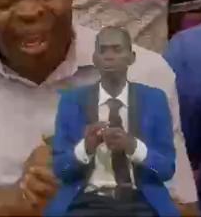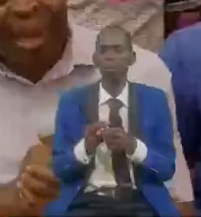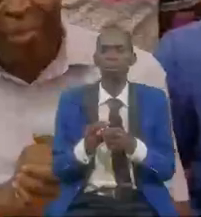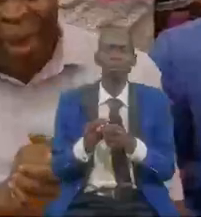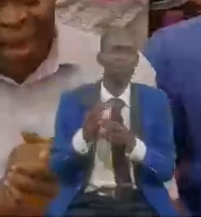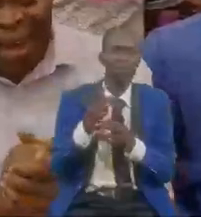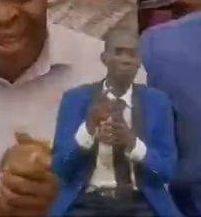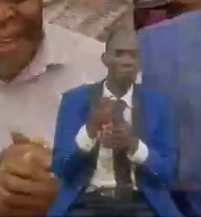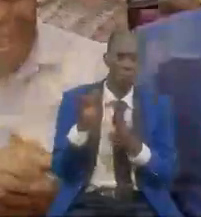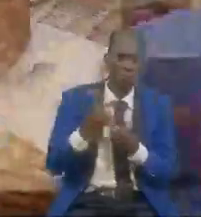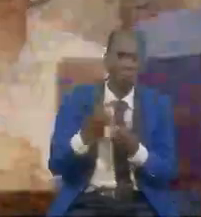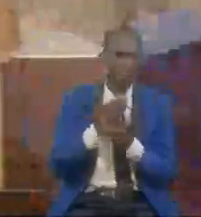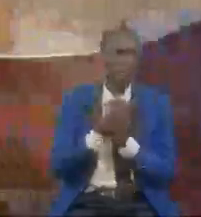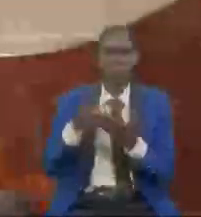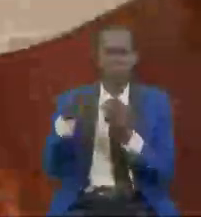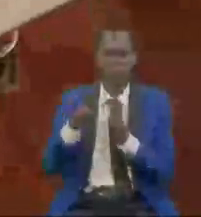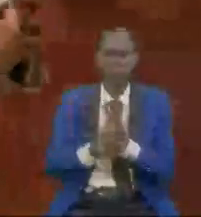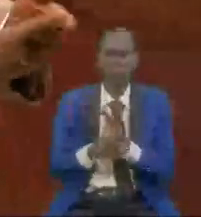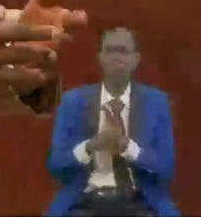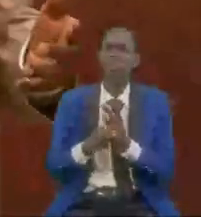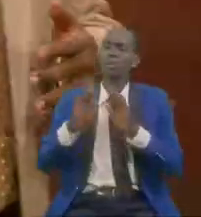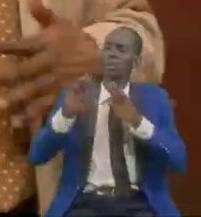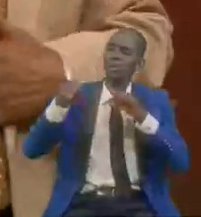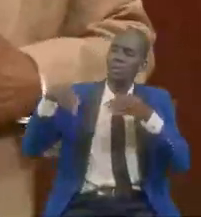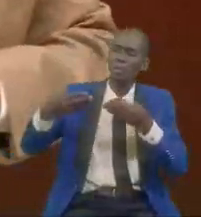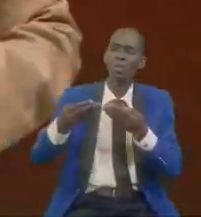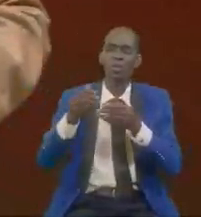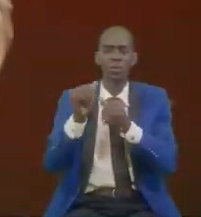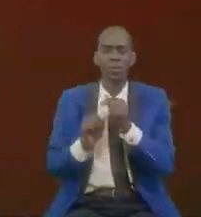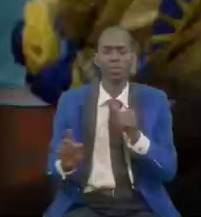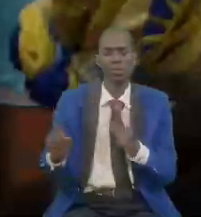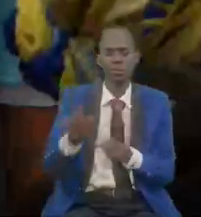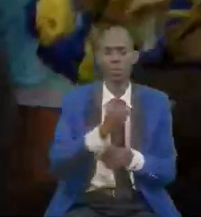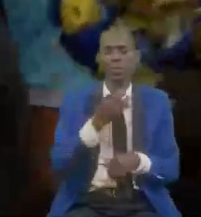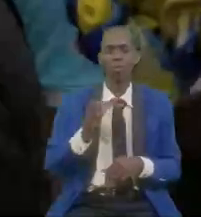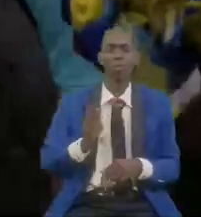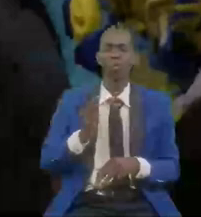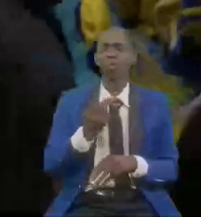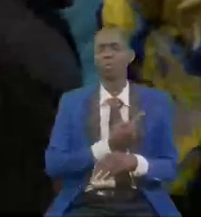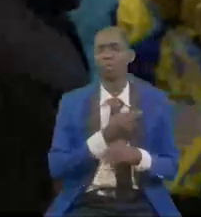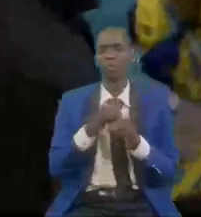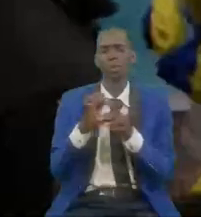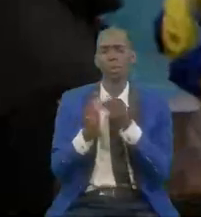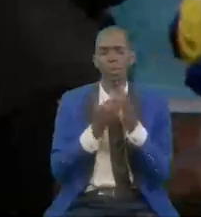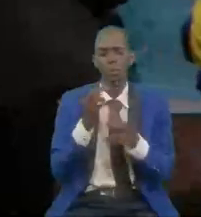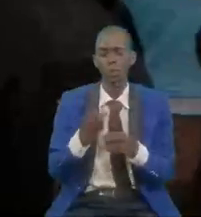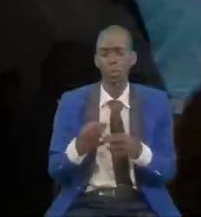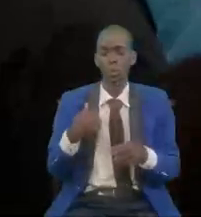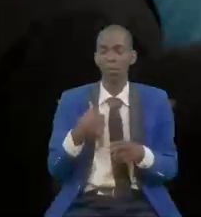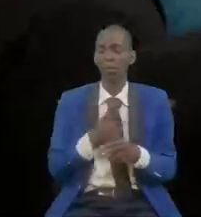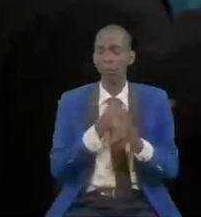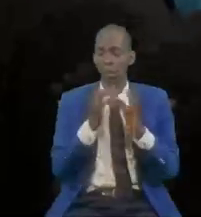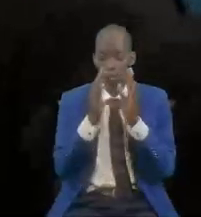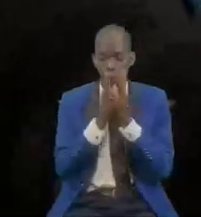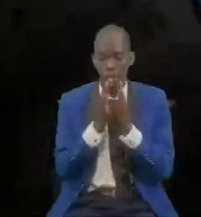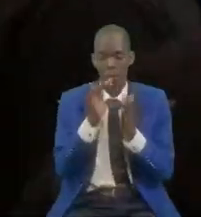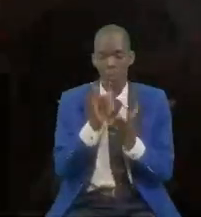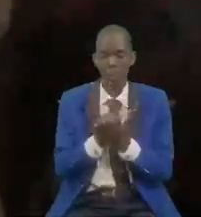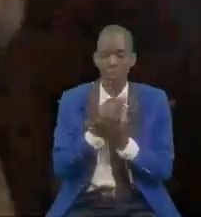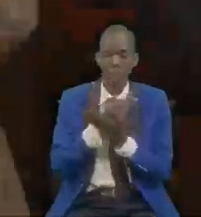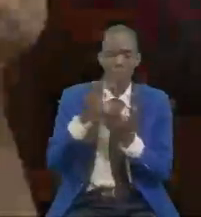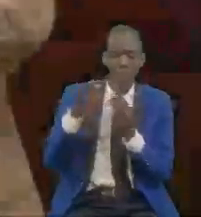piété, plus de sainteté, donne à chacun de nous. Et nous prions, Seigneur, que cette